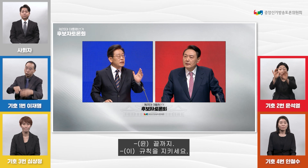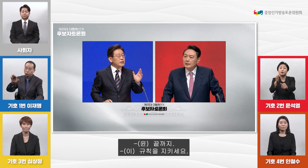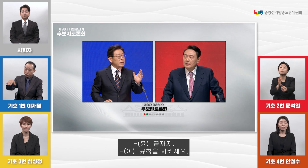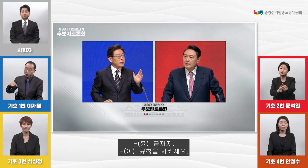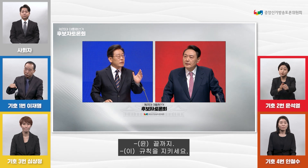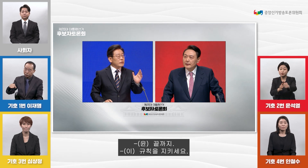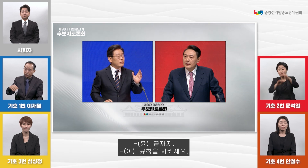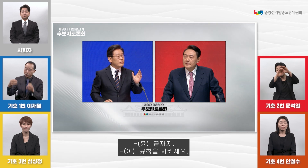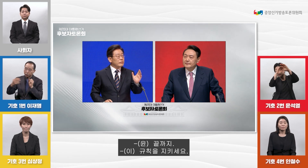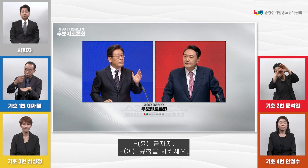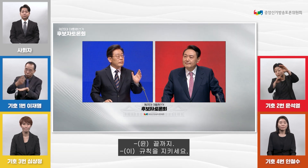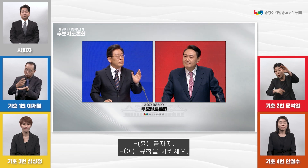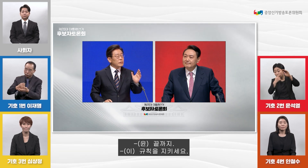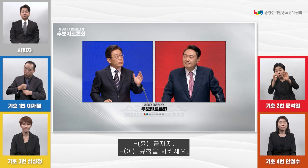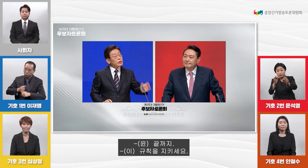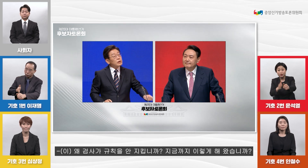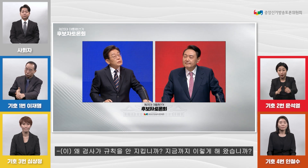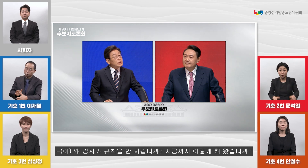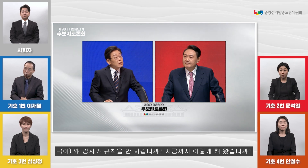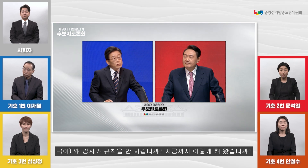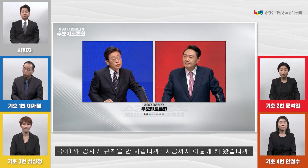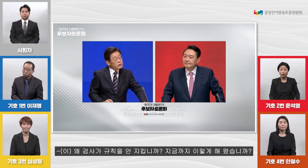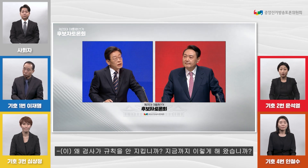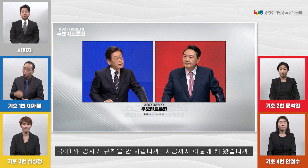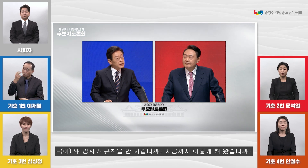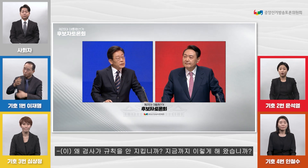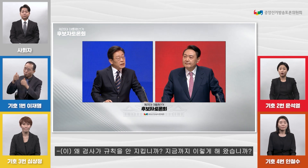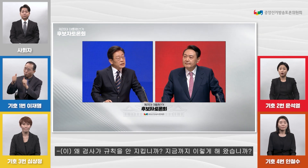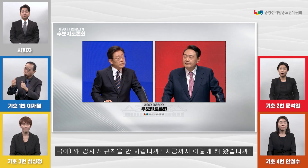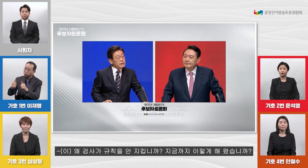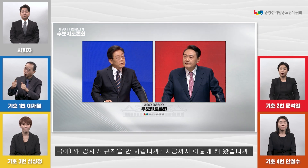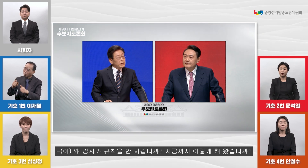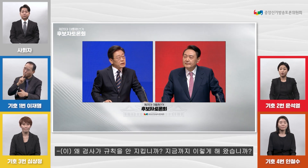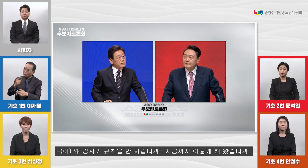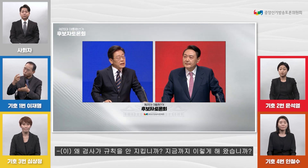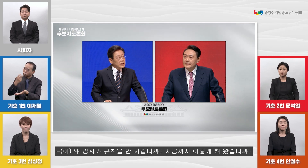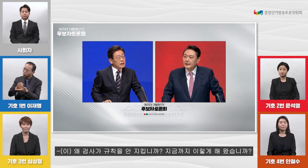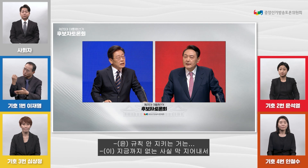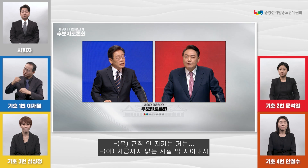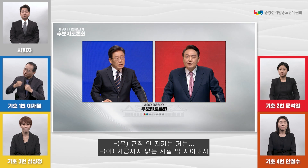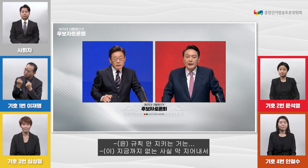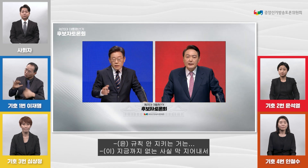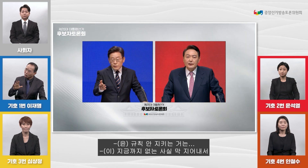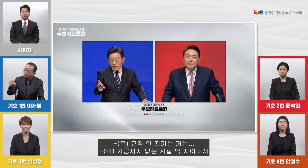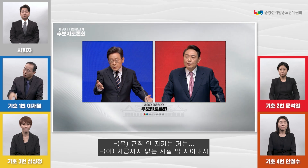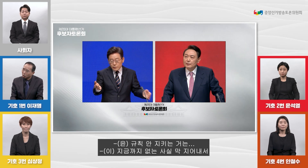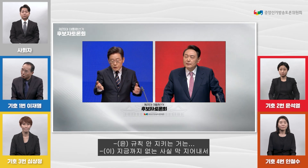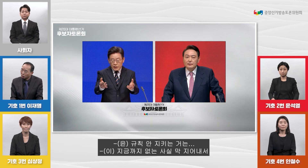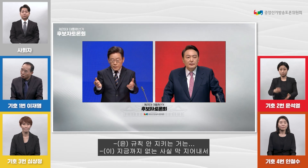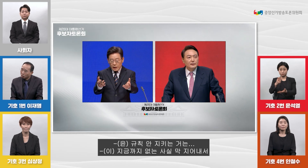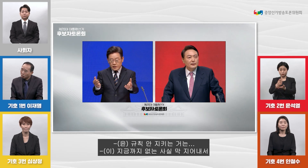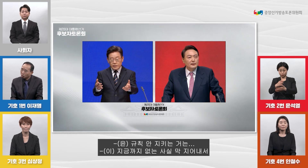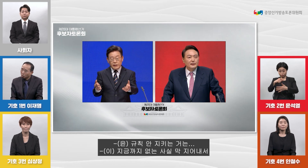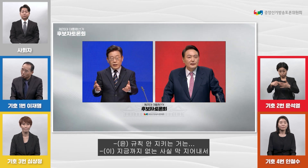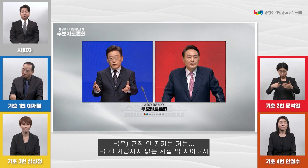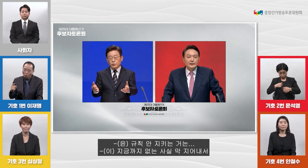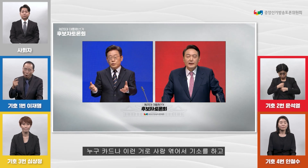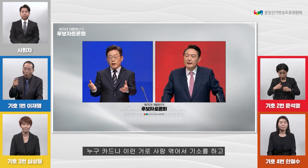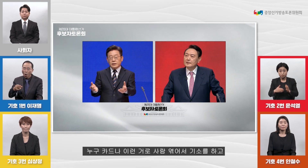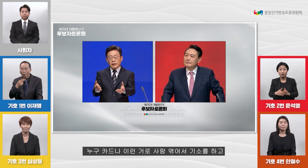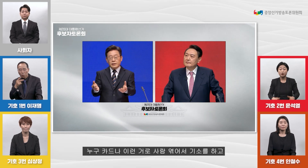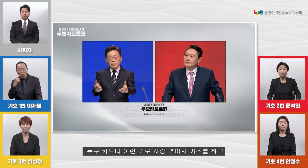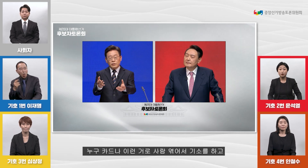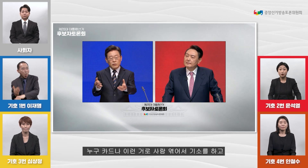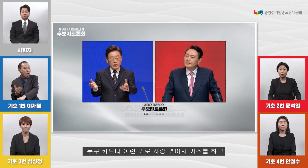규칙을 지키세요. 네. 왜 검사가 규칙을 안 지킵니까? 지금까지 이렇게 해왔습니까? 주치가 안 지금까지 지키는 없는 거는 사실 막 지어내가지고